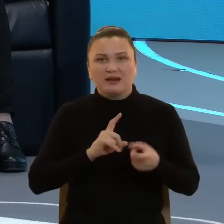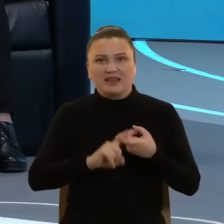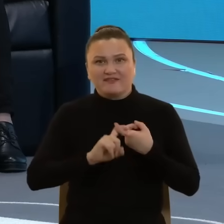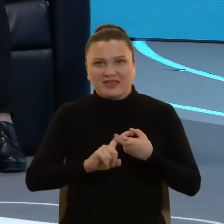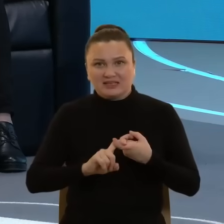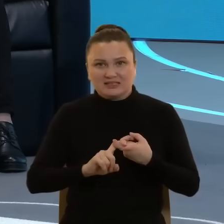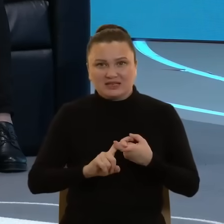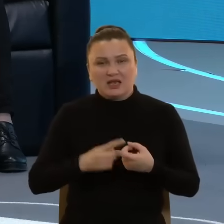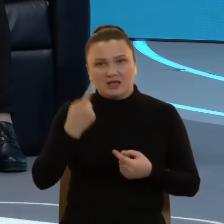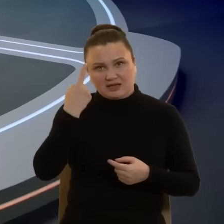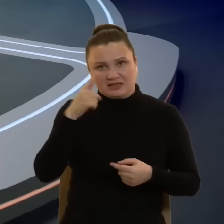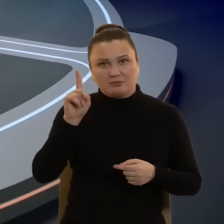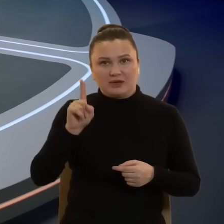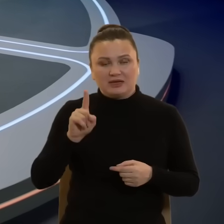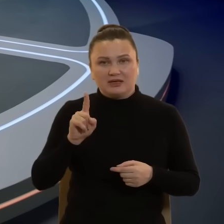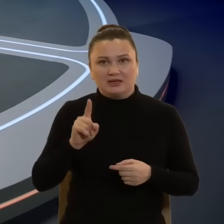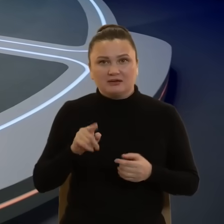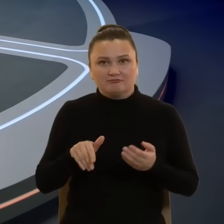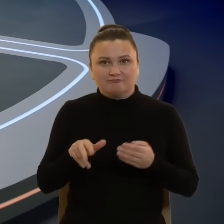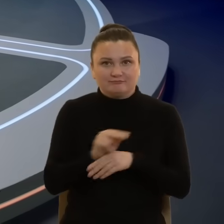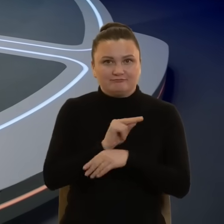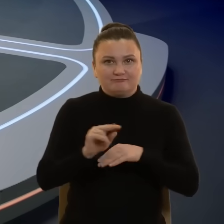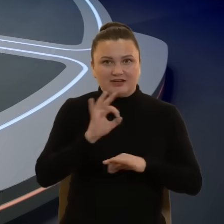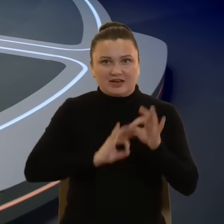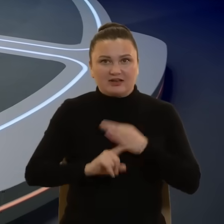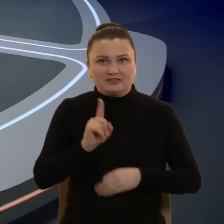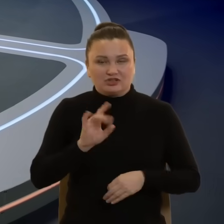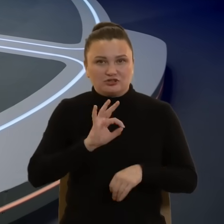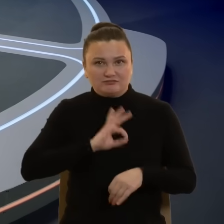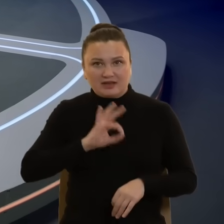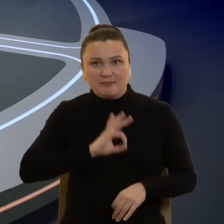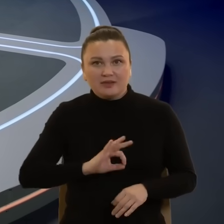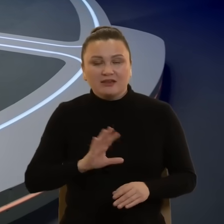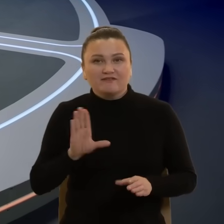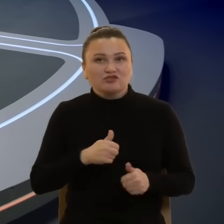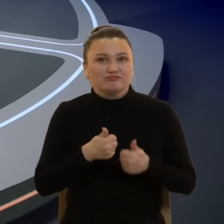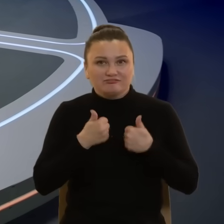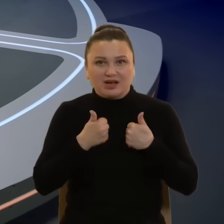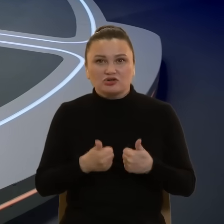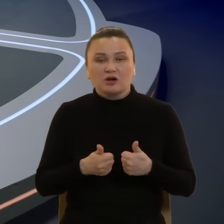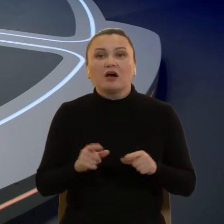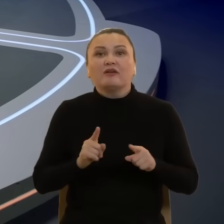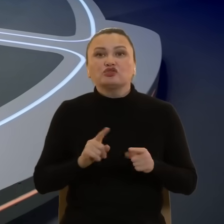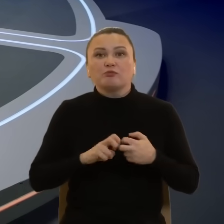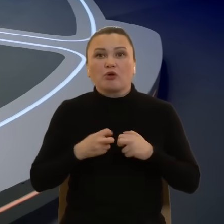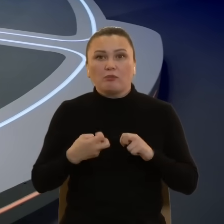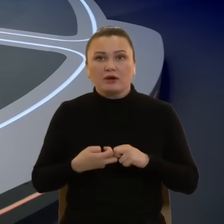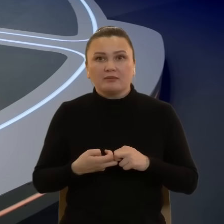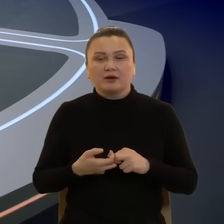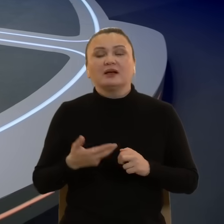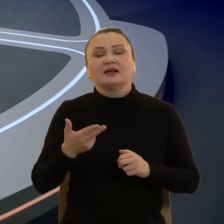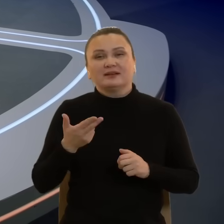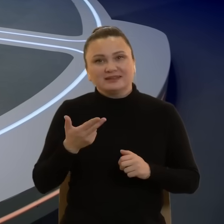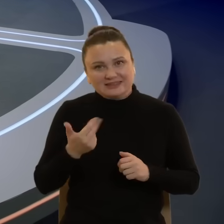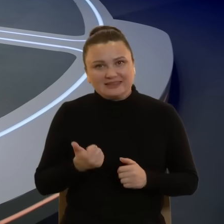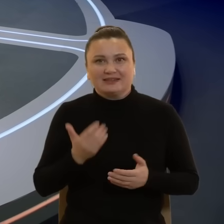инфекции, изобрели средства от них, начали применять. Вроде все хорошо. В чем проблема? Да, подвох именно в